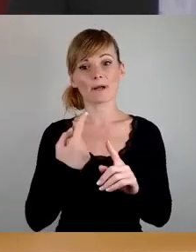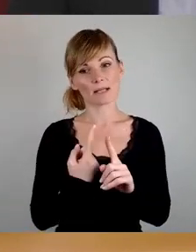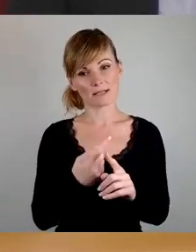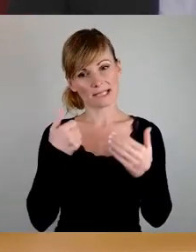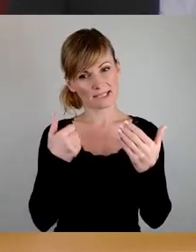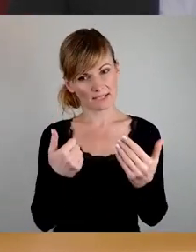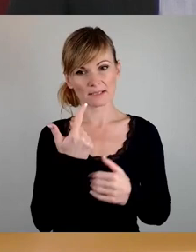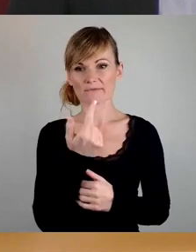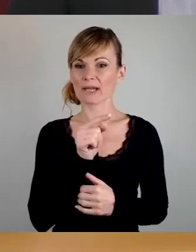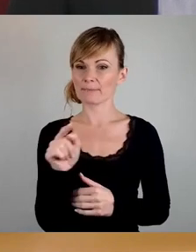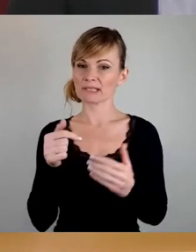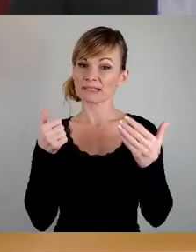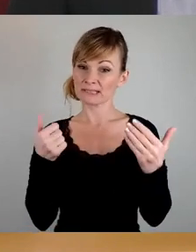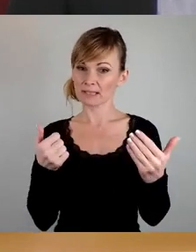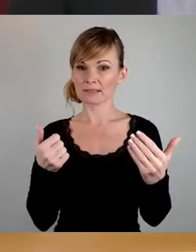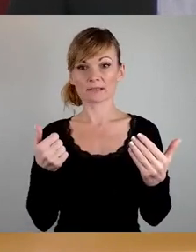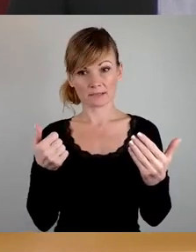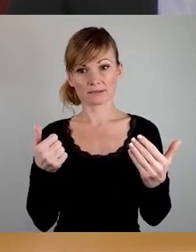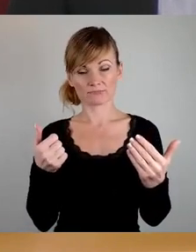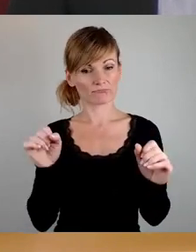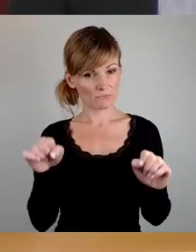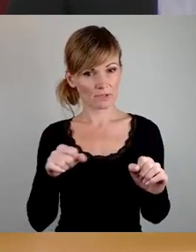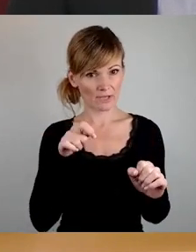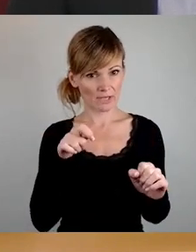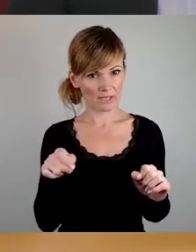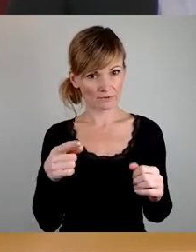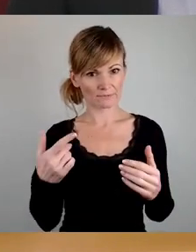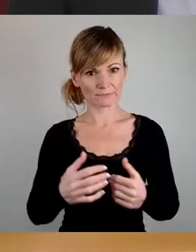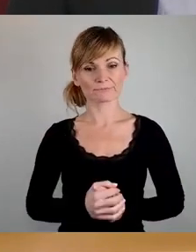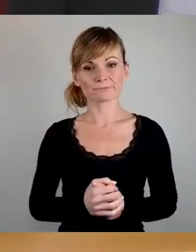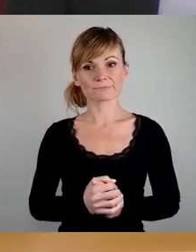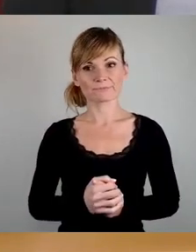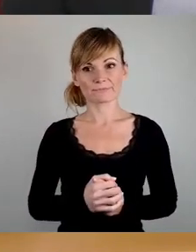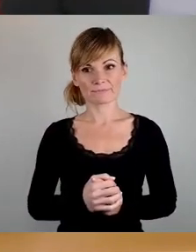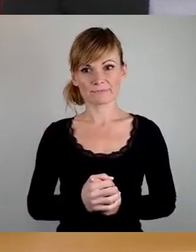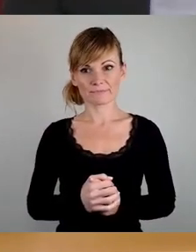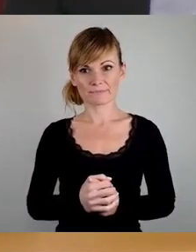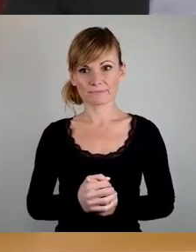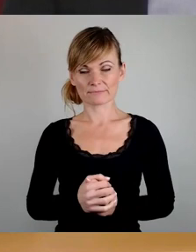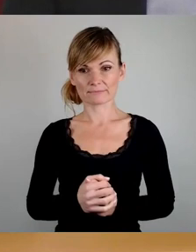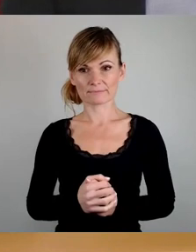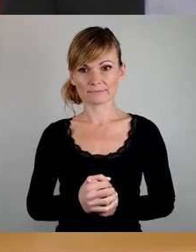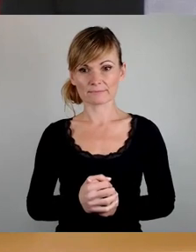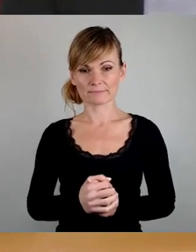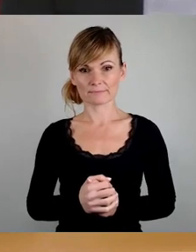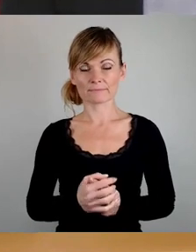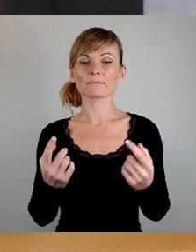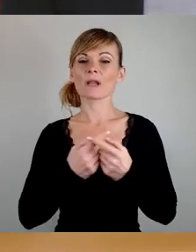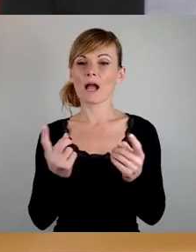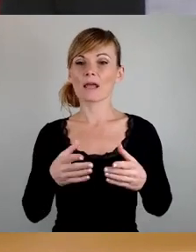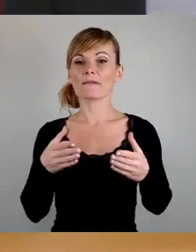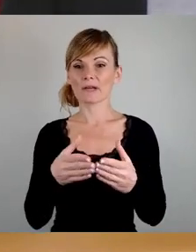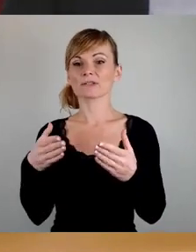2 bis 6 können da gewählt werden. Insoweit wären sowieso nicht alle Fraktionen denkbar. Und dann geht es